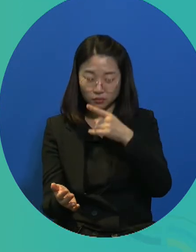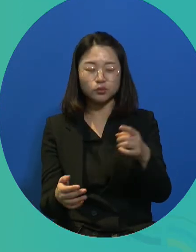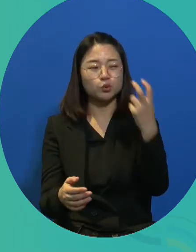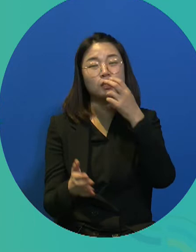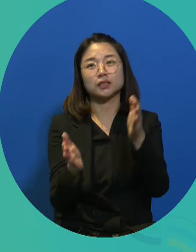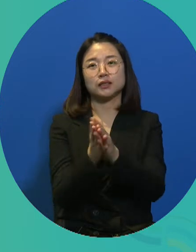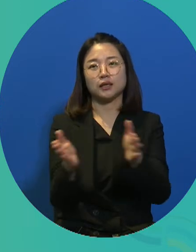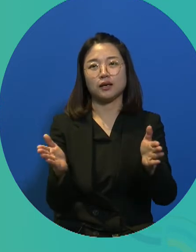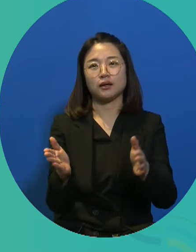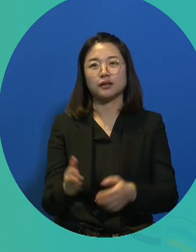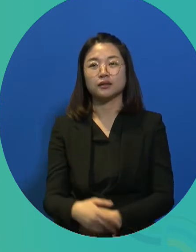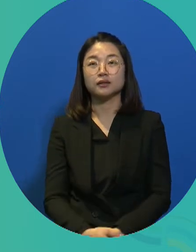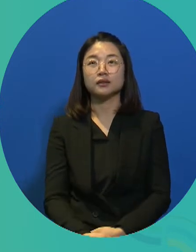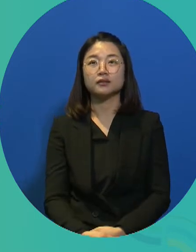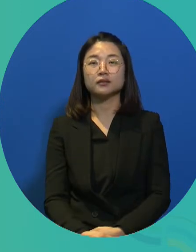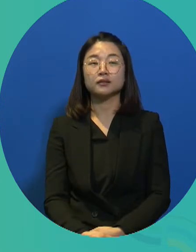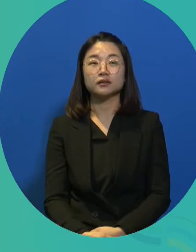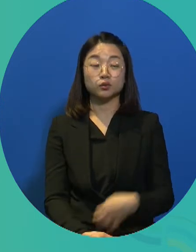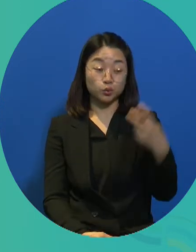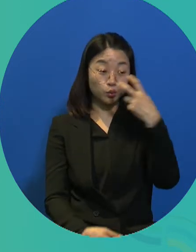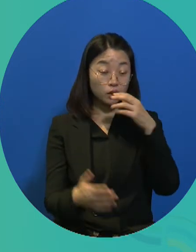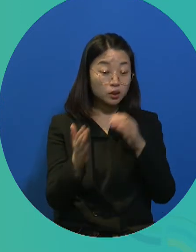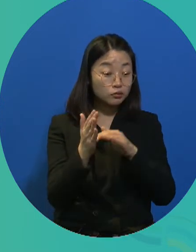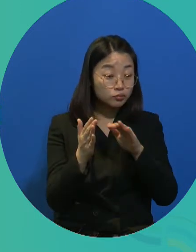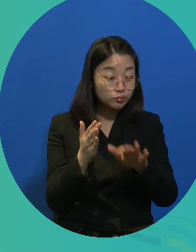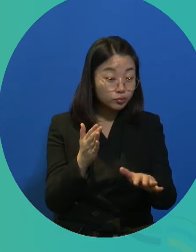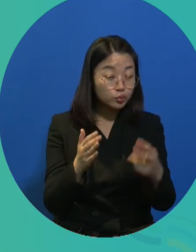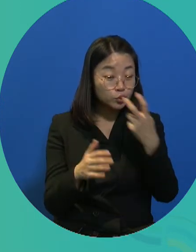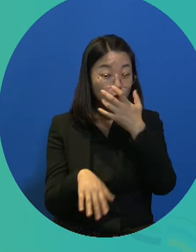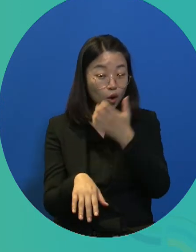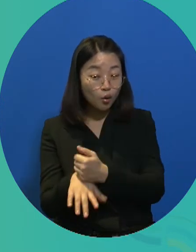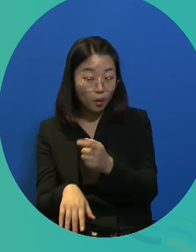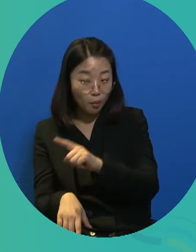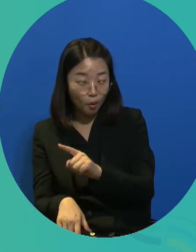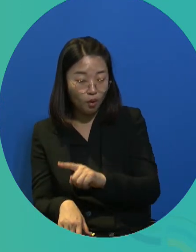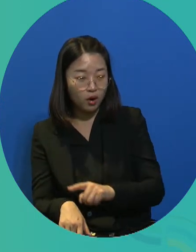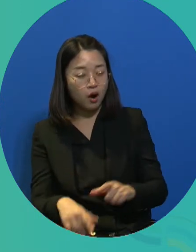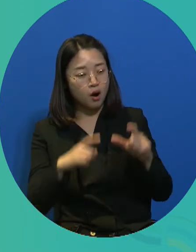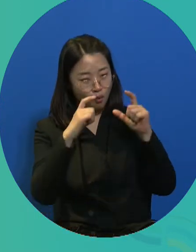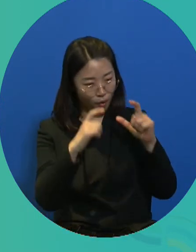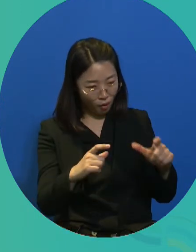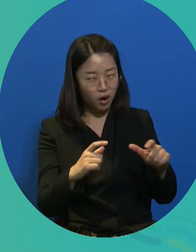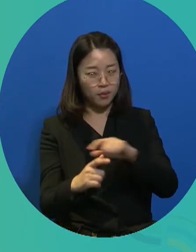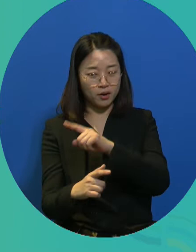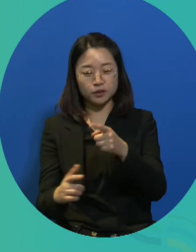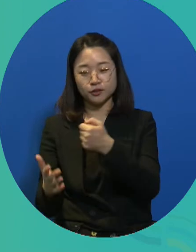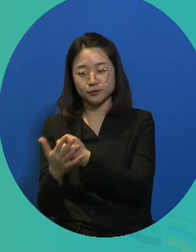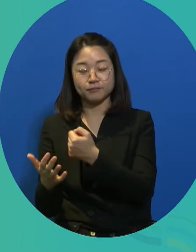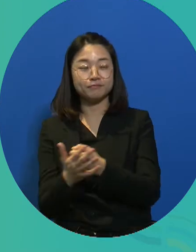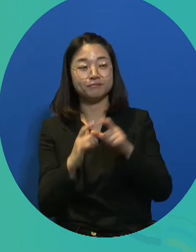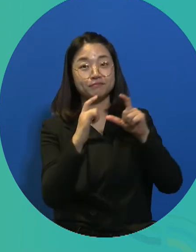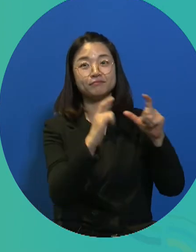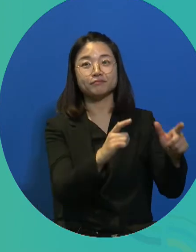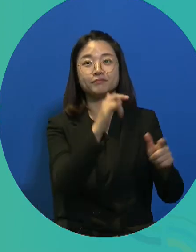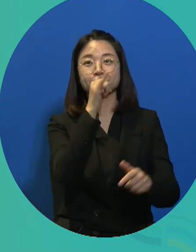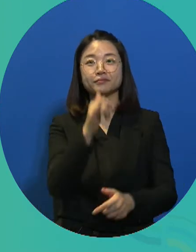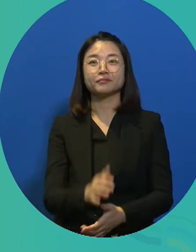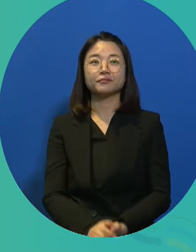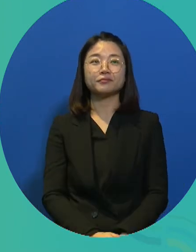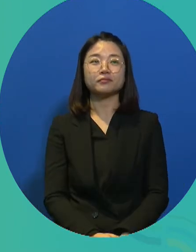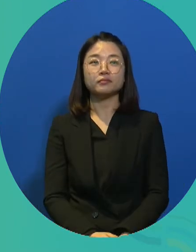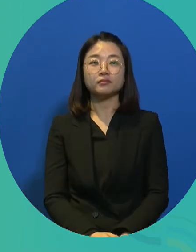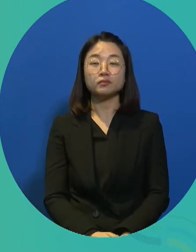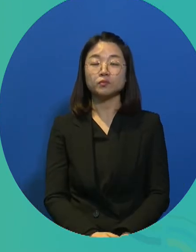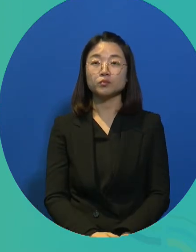교사 이후에는 조사 결과와 결과에 대한 견해 그리고 권고를 위원회에서 내리게 됩니다. 한